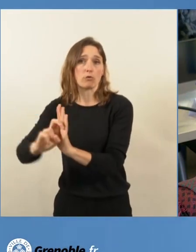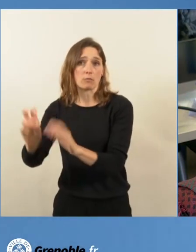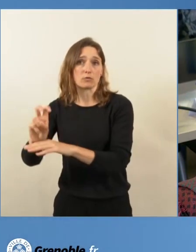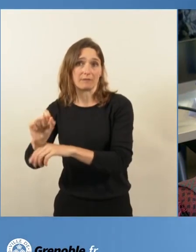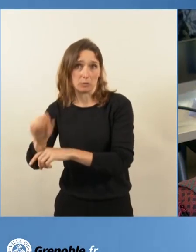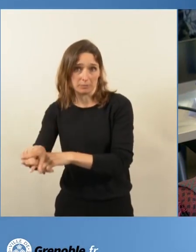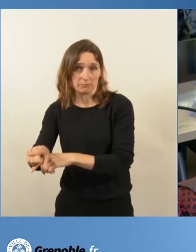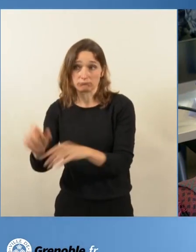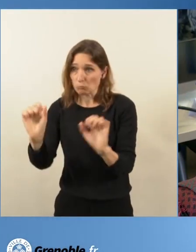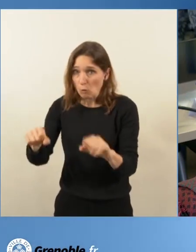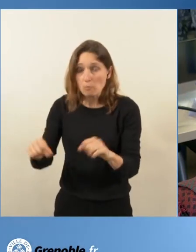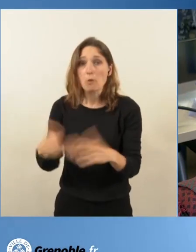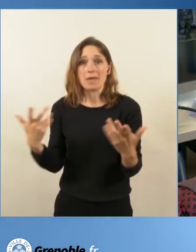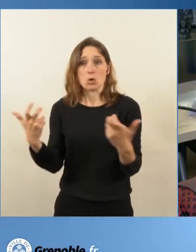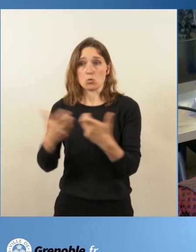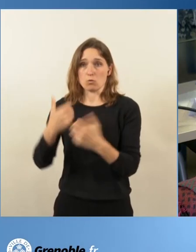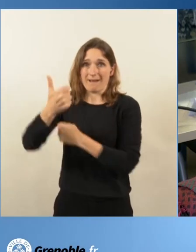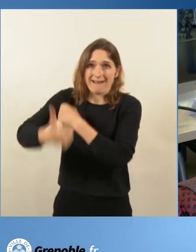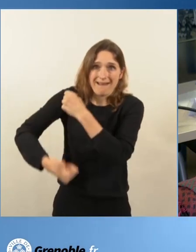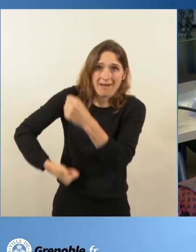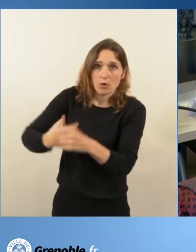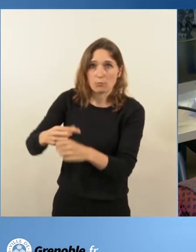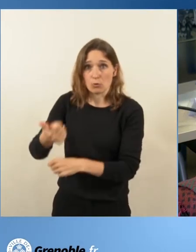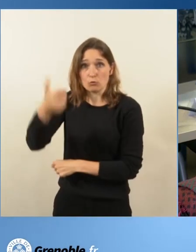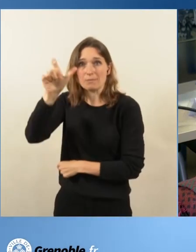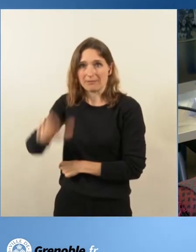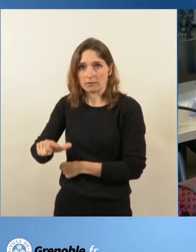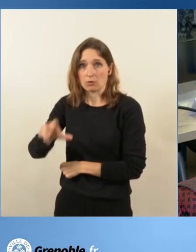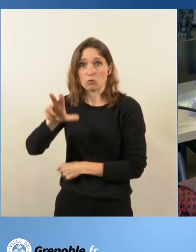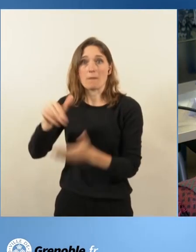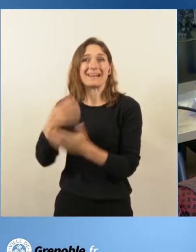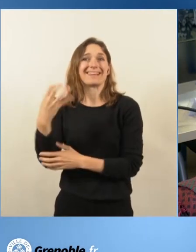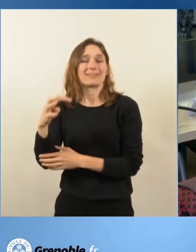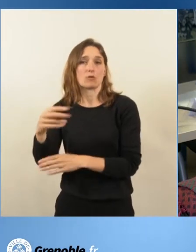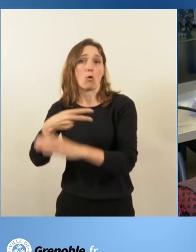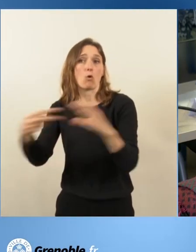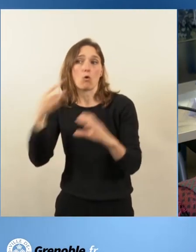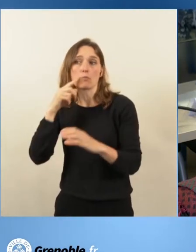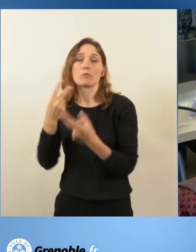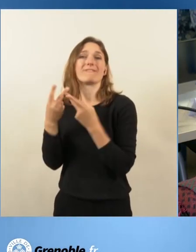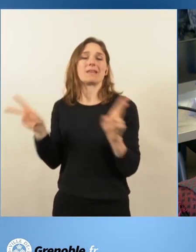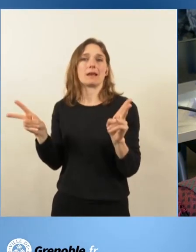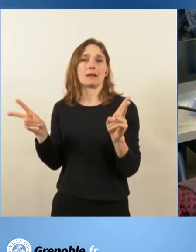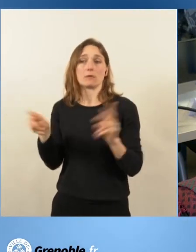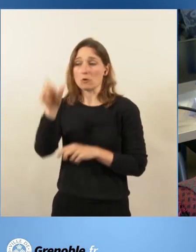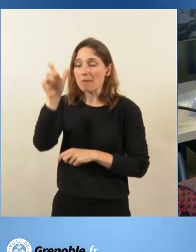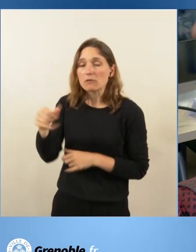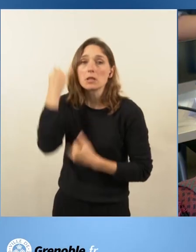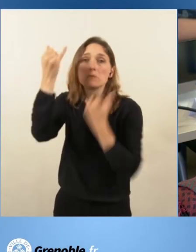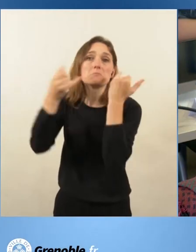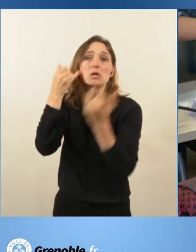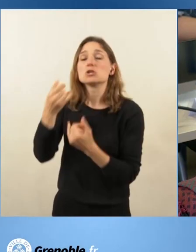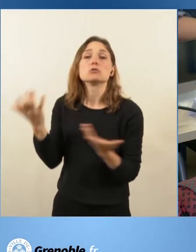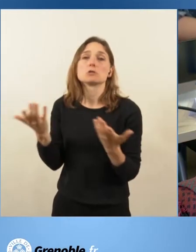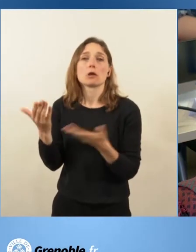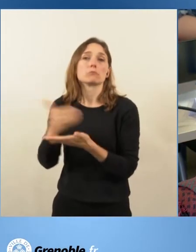unitaire d'une année d'enseignement de musique au concepteur de Grenoble c'est 3400 euros pour la collectivité que la personne dont vous avez parlé qui est inconscient familial